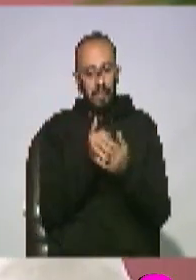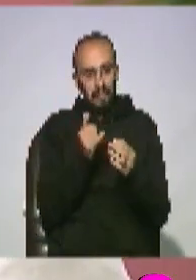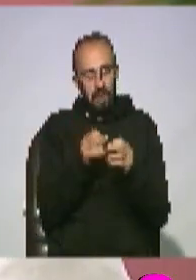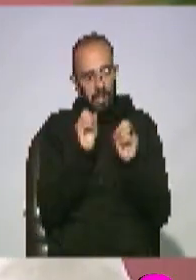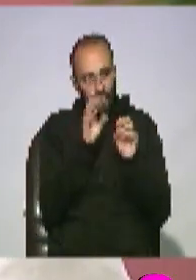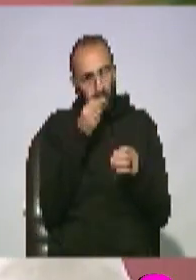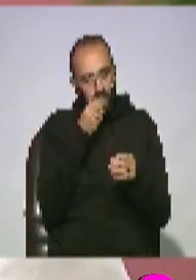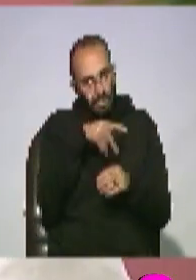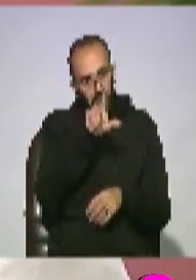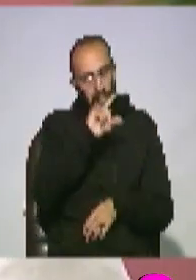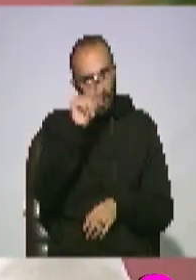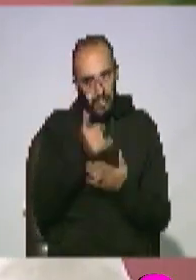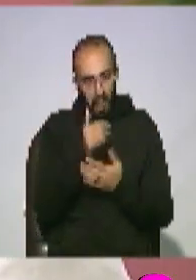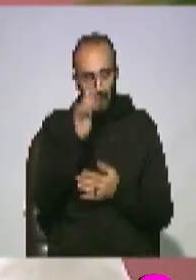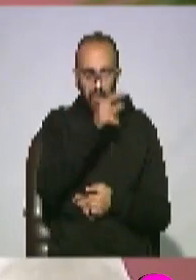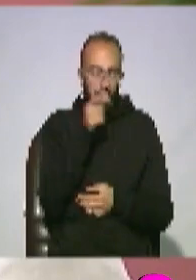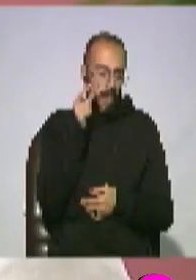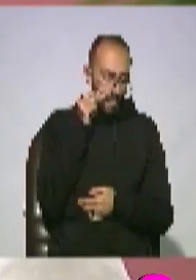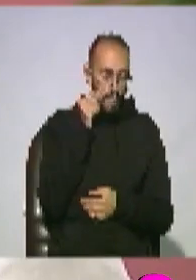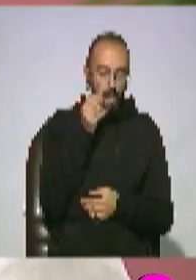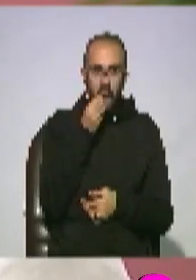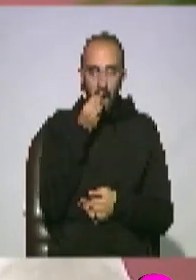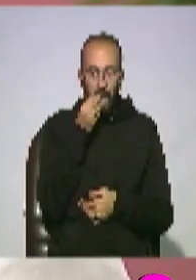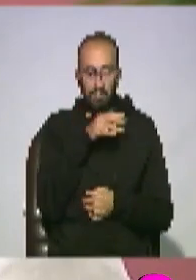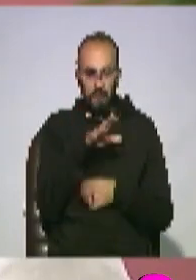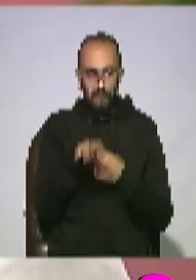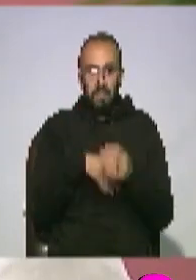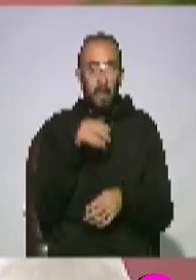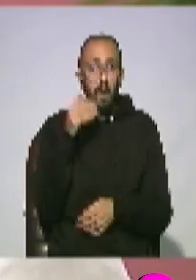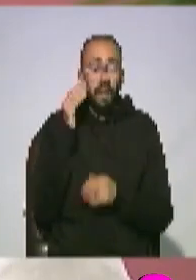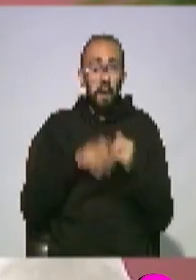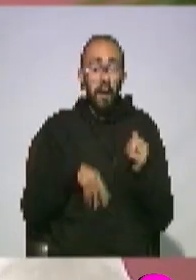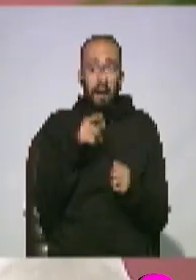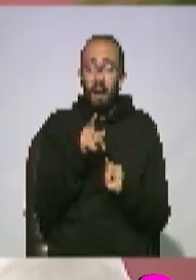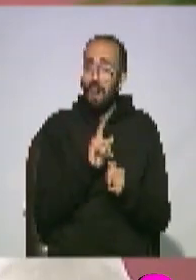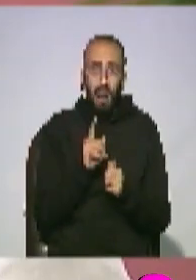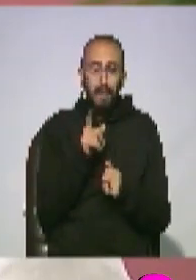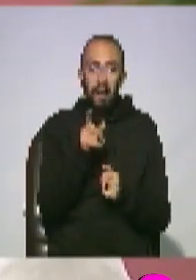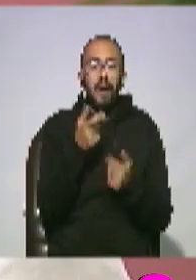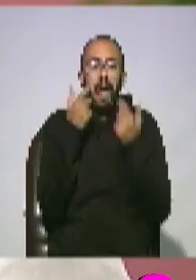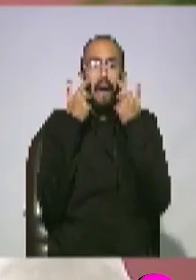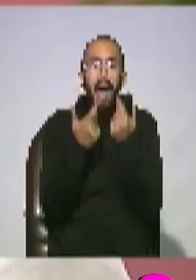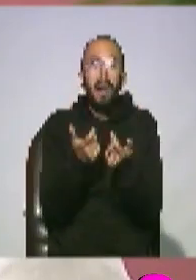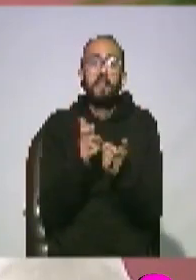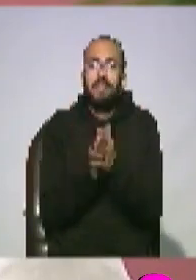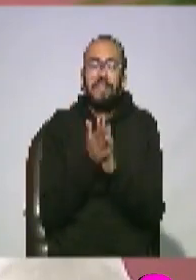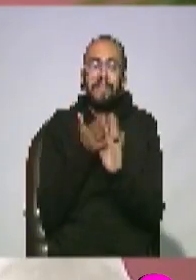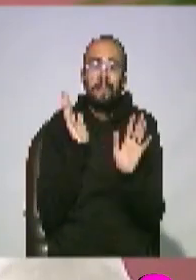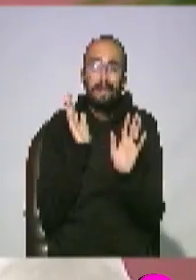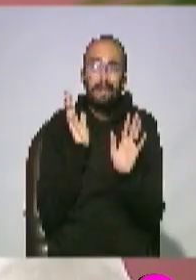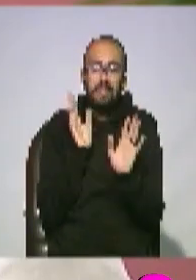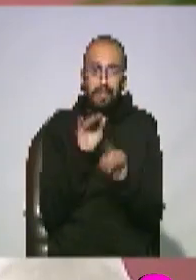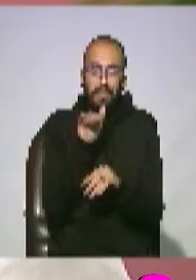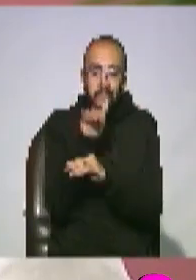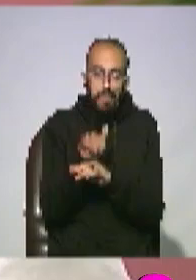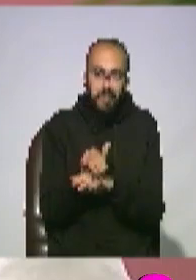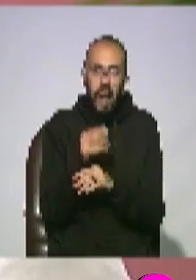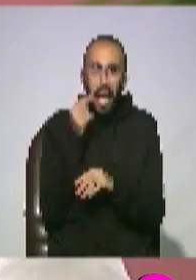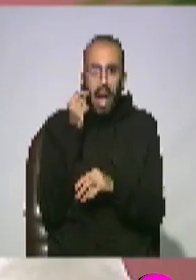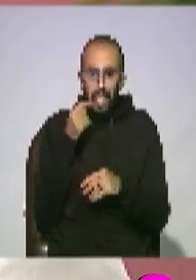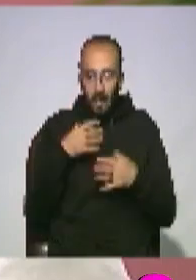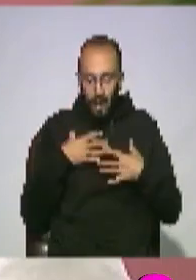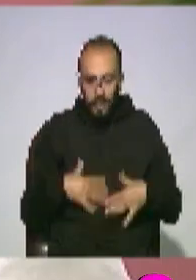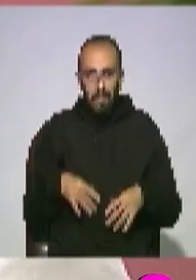ويفطر ويرجع يتغدى ويرجع يعمل واجباته وينام. هي الناس فاهمه ده التربيه؟ لا، دي مش التربيه، دي اسمها الرعايه. ان انا بخليه ياكل ويلبس